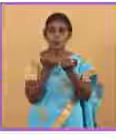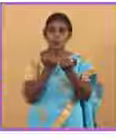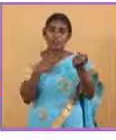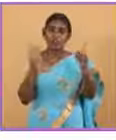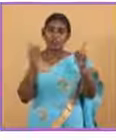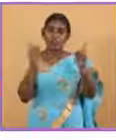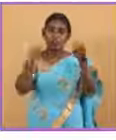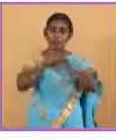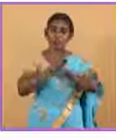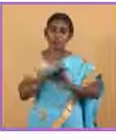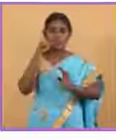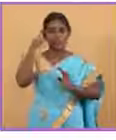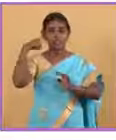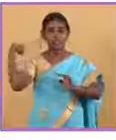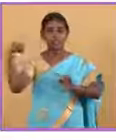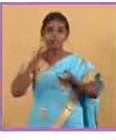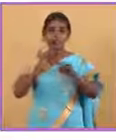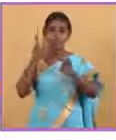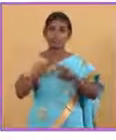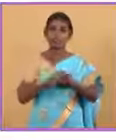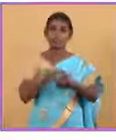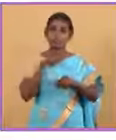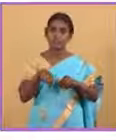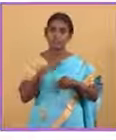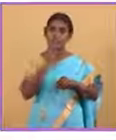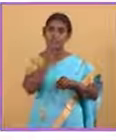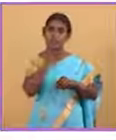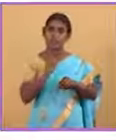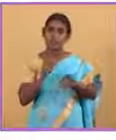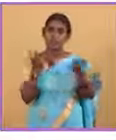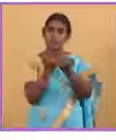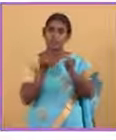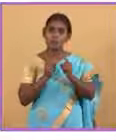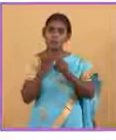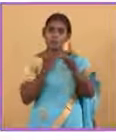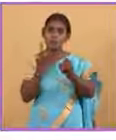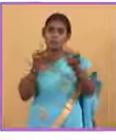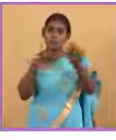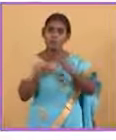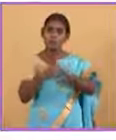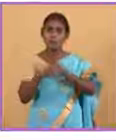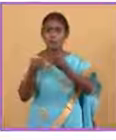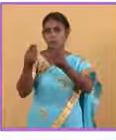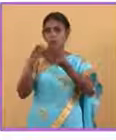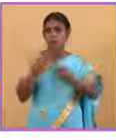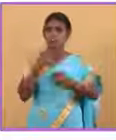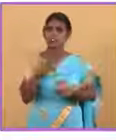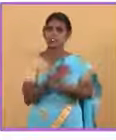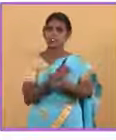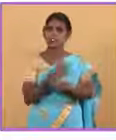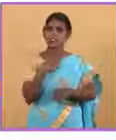கொள்வோம். இந்த சொற்பூங்கா நிகழ்ச்சியில் நமக்கு பாடப்பகுதியாக கொடுத்தவர் யாருன்னு கேட்டால் செந்தமிழ் அந்தனர்